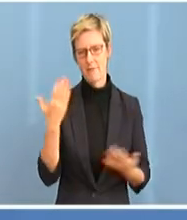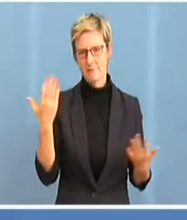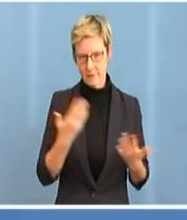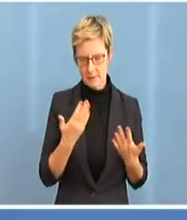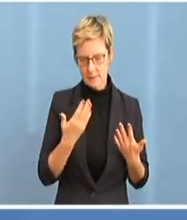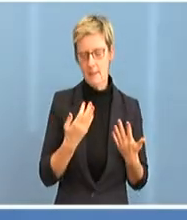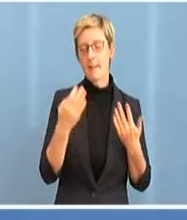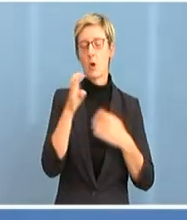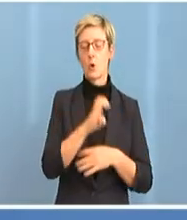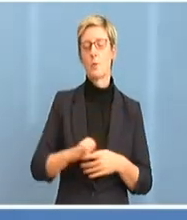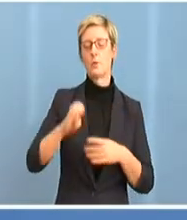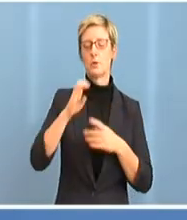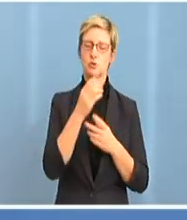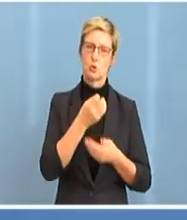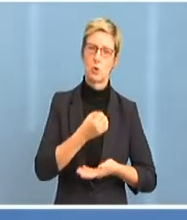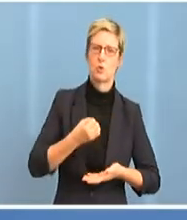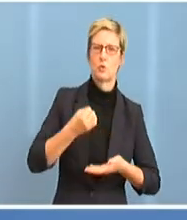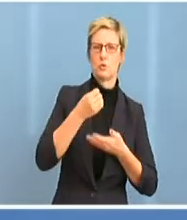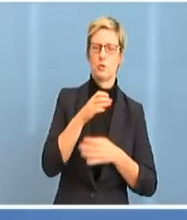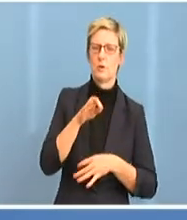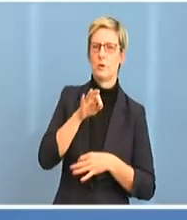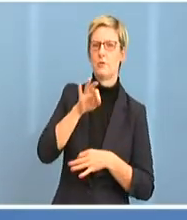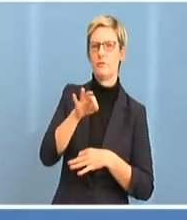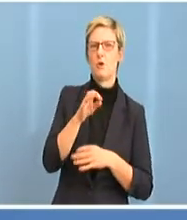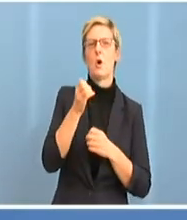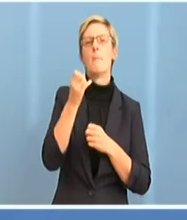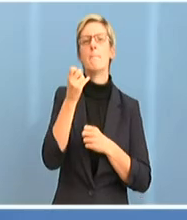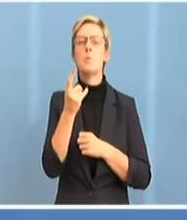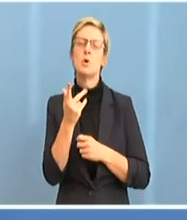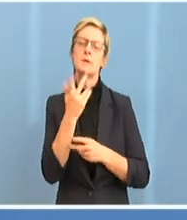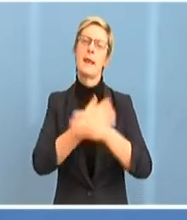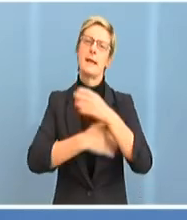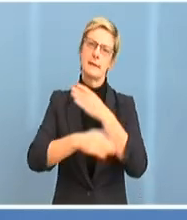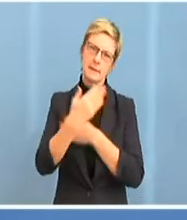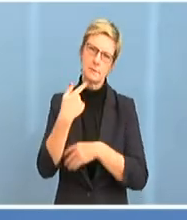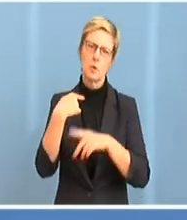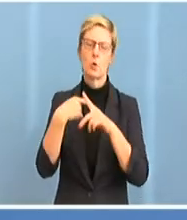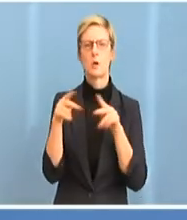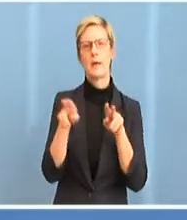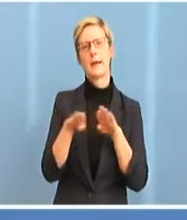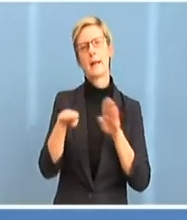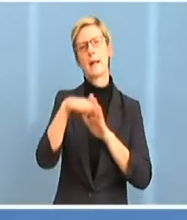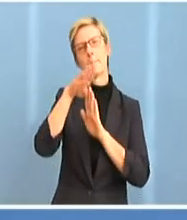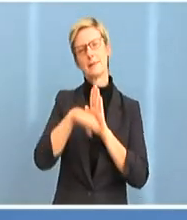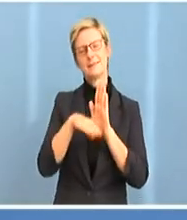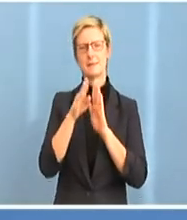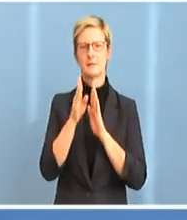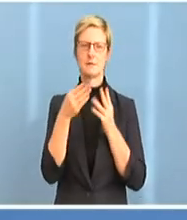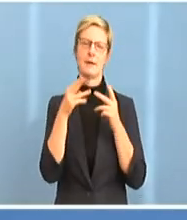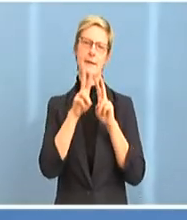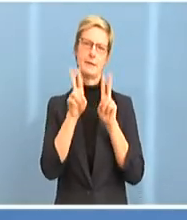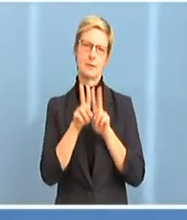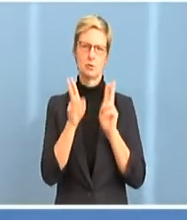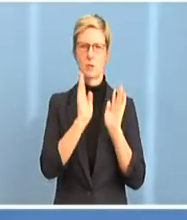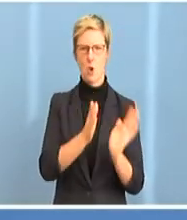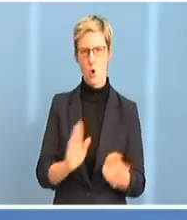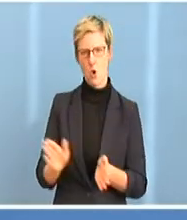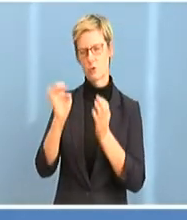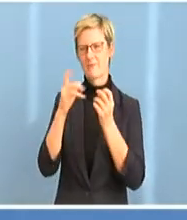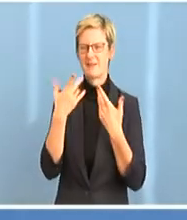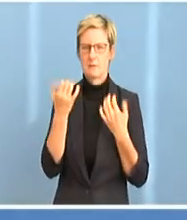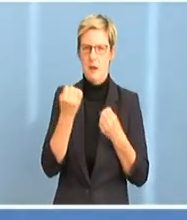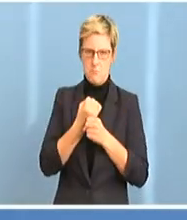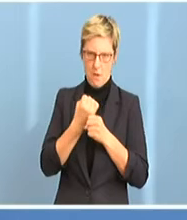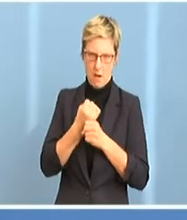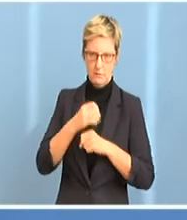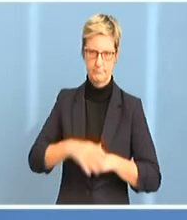die Europäische Union zur Stärkung des Multilateralismus und der regelbasierten internationalen Ordnung leisten kann. Aktuelles